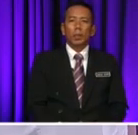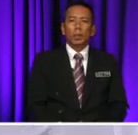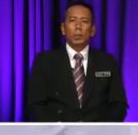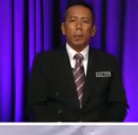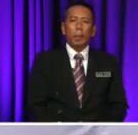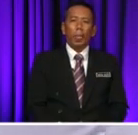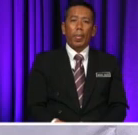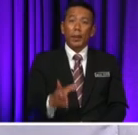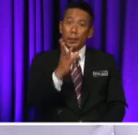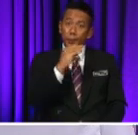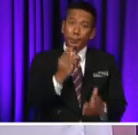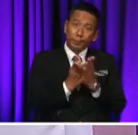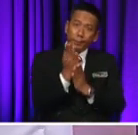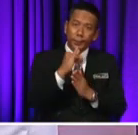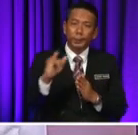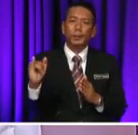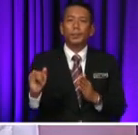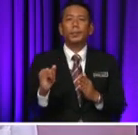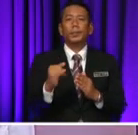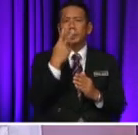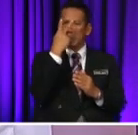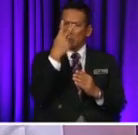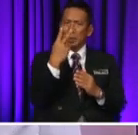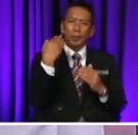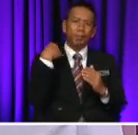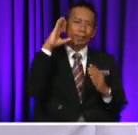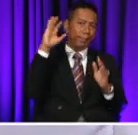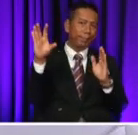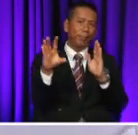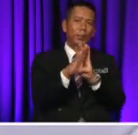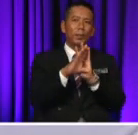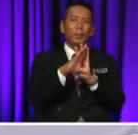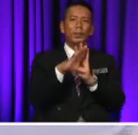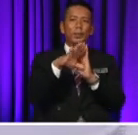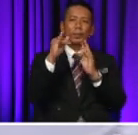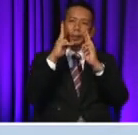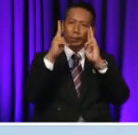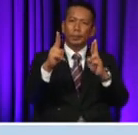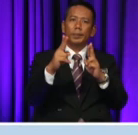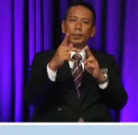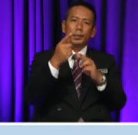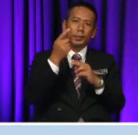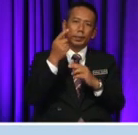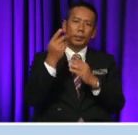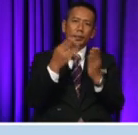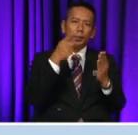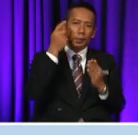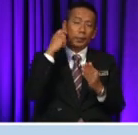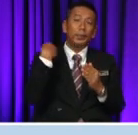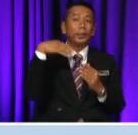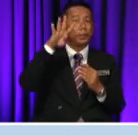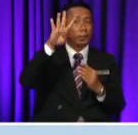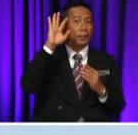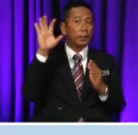dan yang seterusnya syafika Nampak tak ada gambar yang sudah saya pamit tadi jadi ada 4